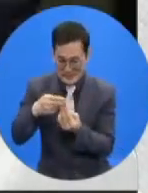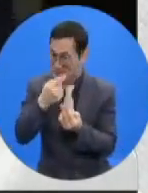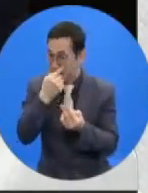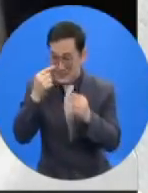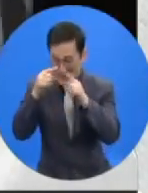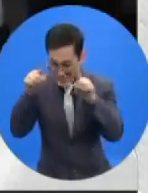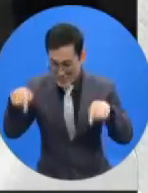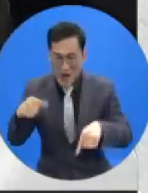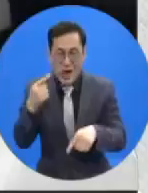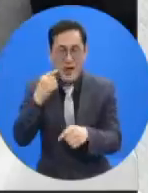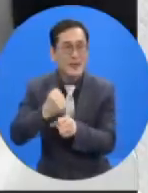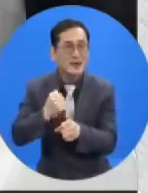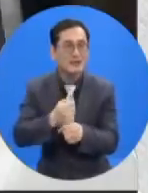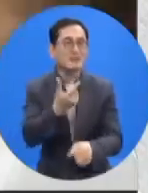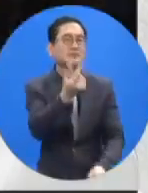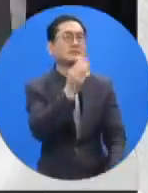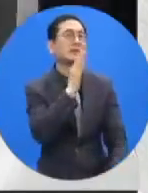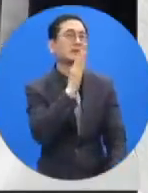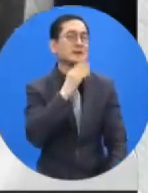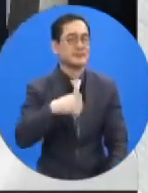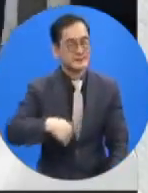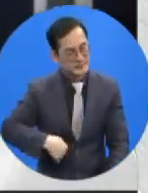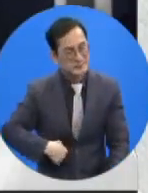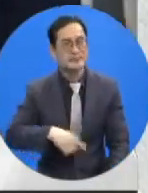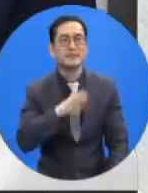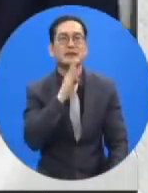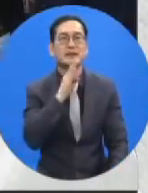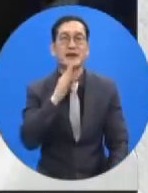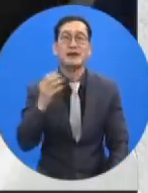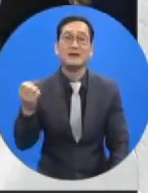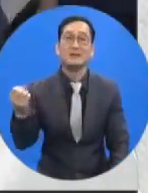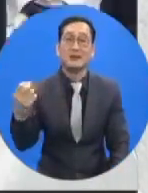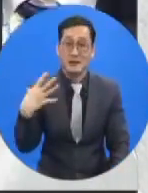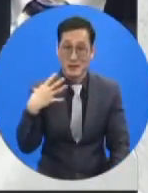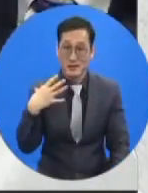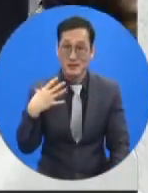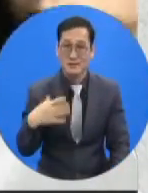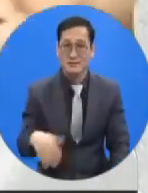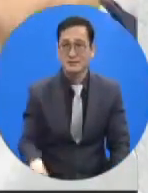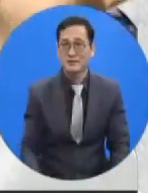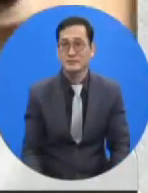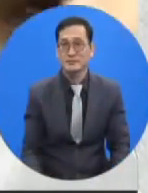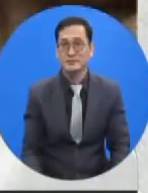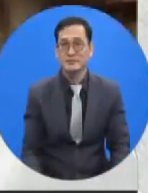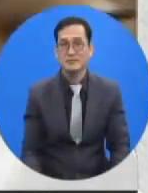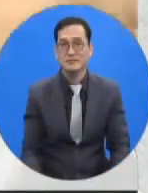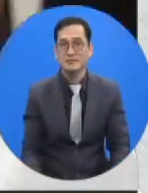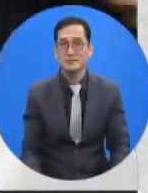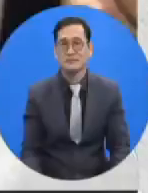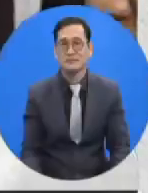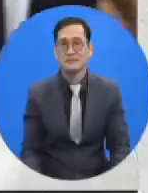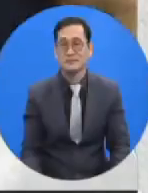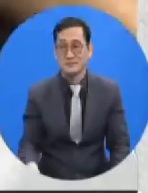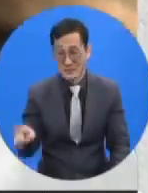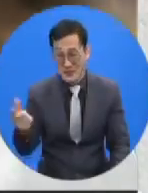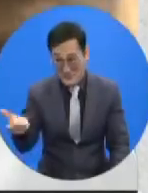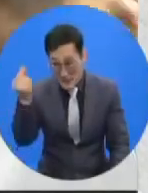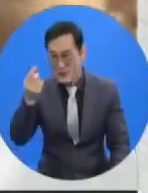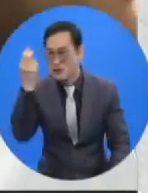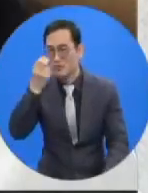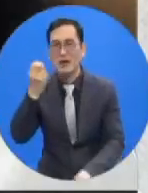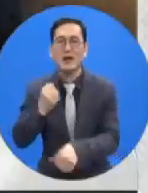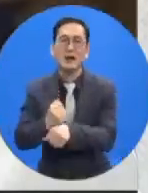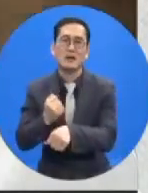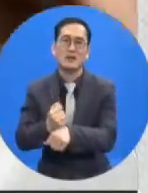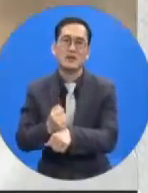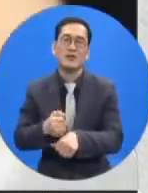나와 있기 때문에 아마 여기 이것도 사실은 문제가 될 것 같고 진작에 이런 부분들이 수사가 됐었어야 되는 것이 아닌가 저는